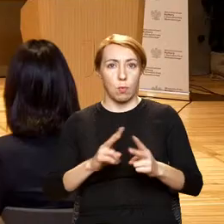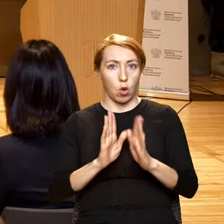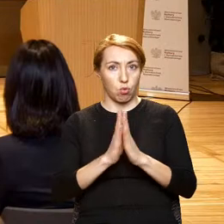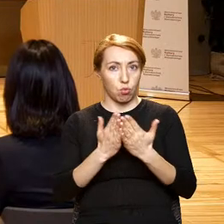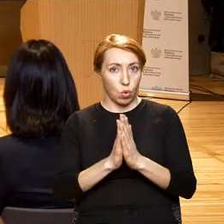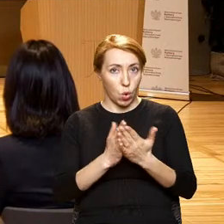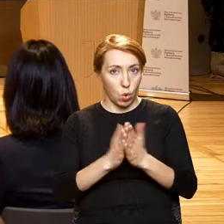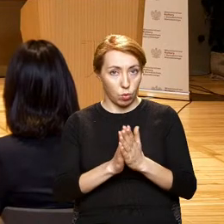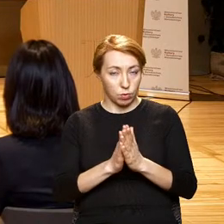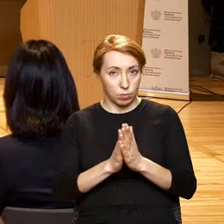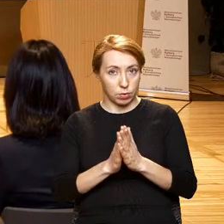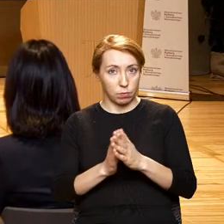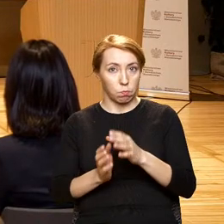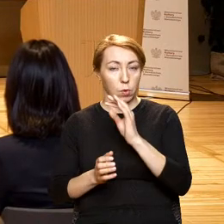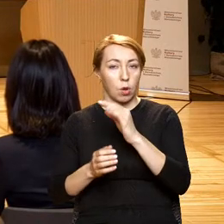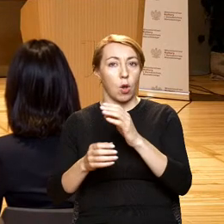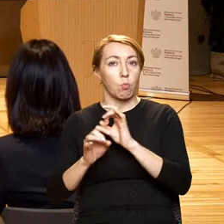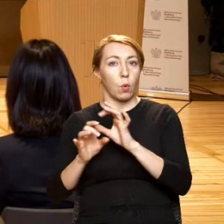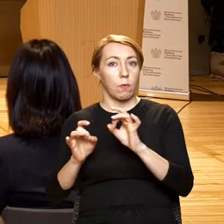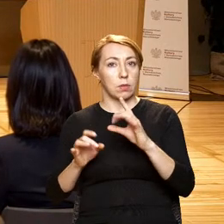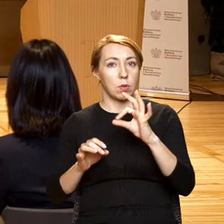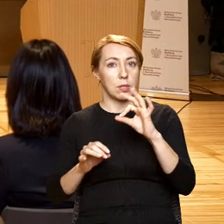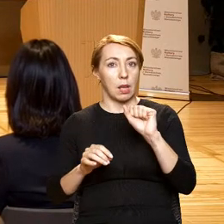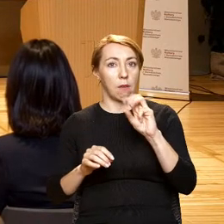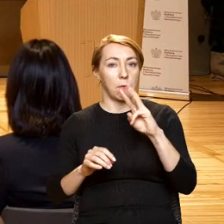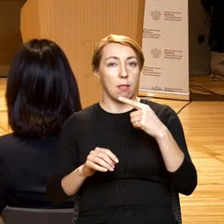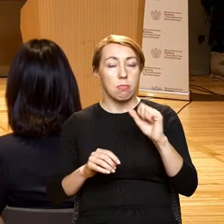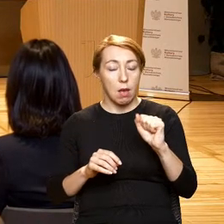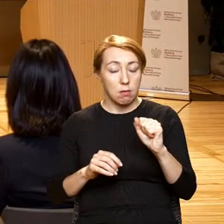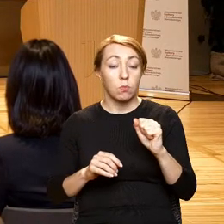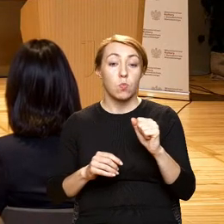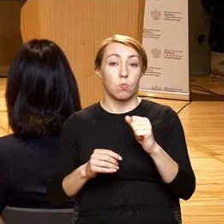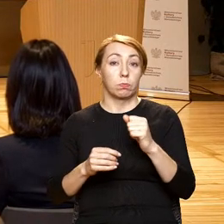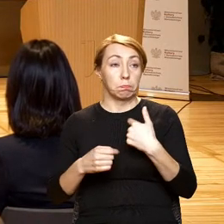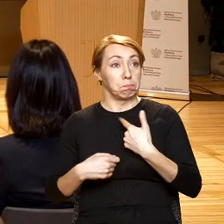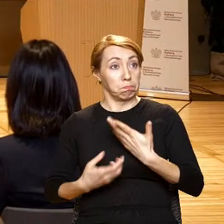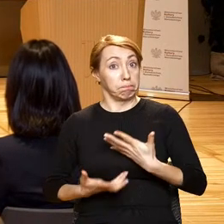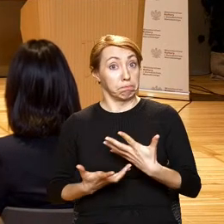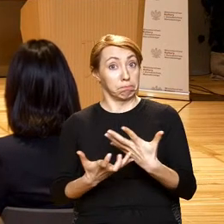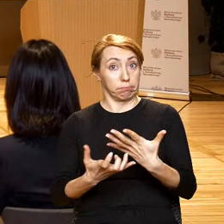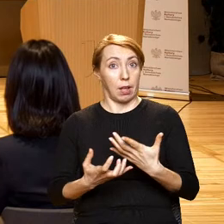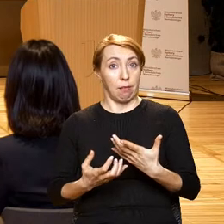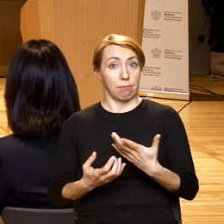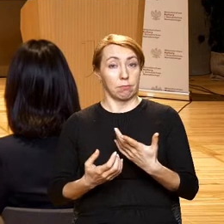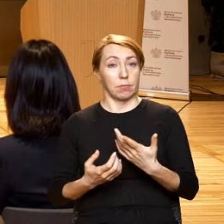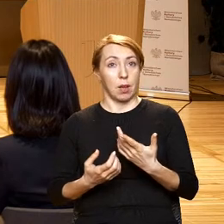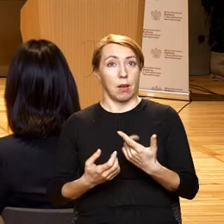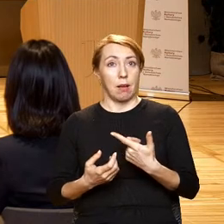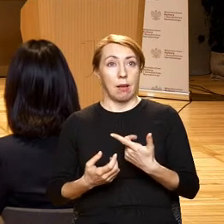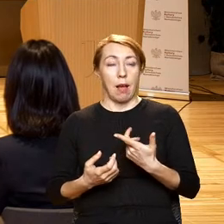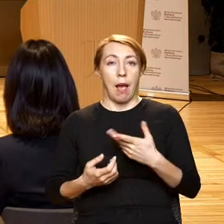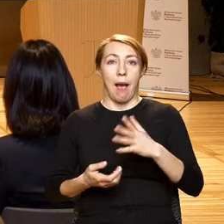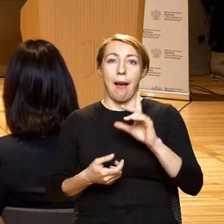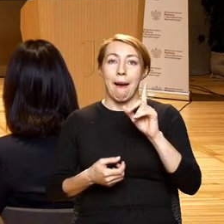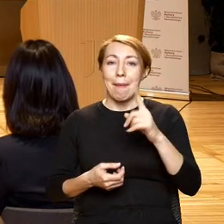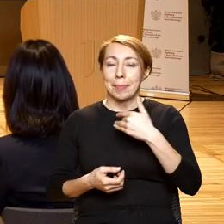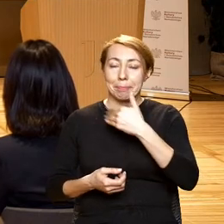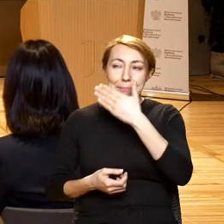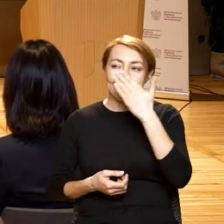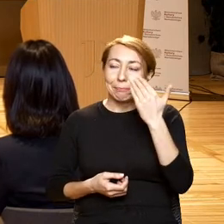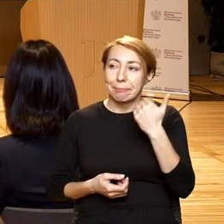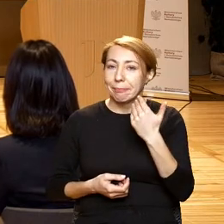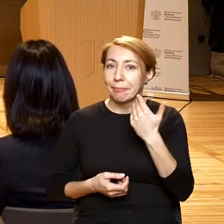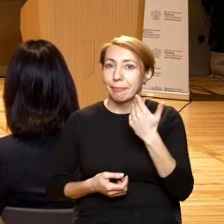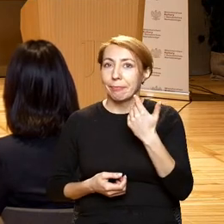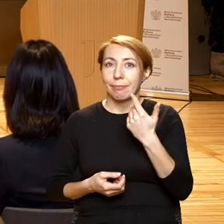książki profesora Sawady, wszyscy przyjęliśmy to z dużym entuzjazmem, nie do końca zdając sobie sprawę,